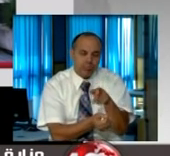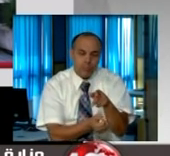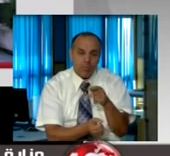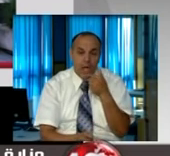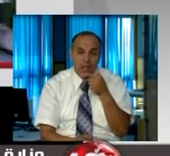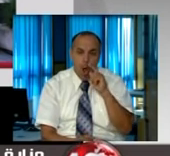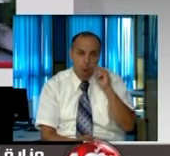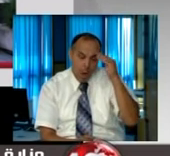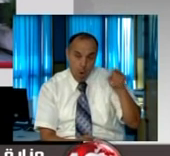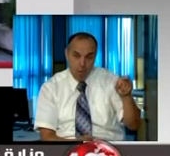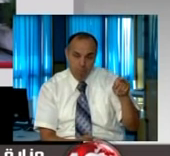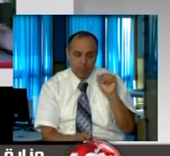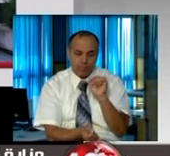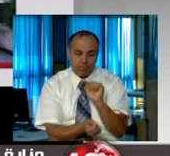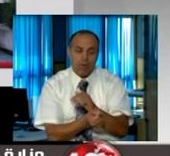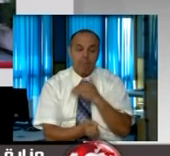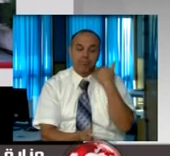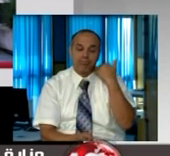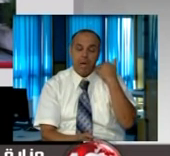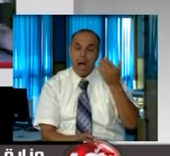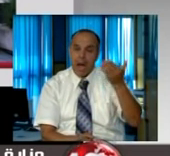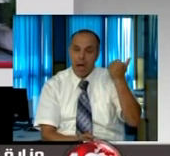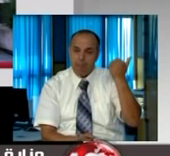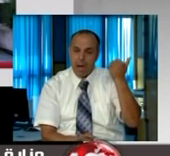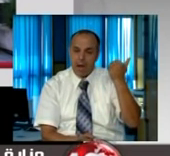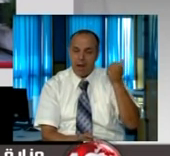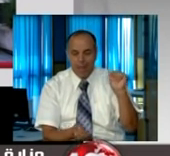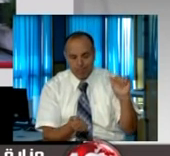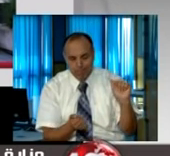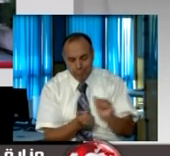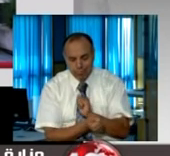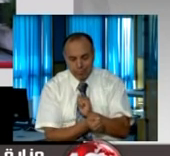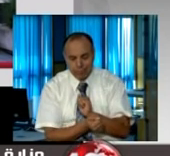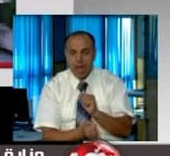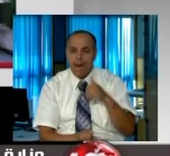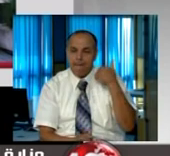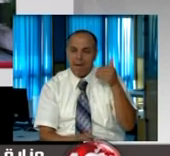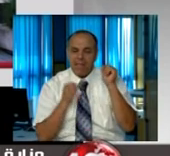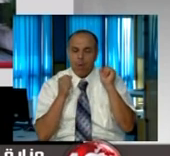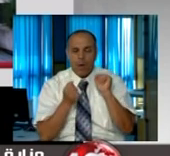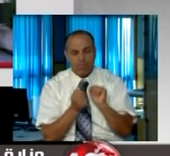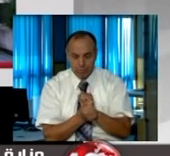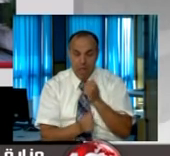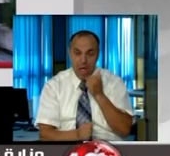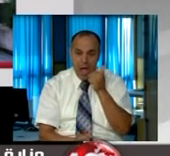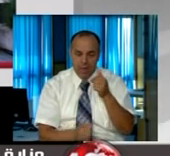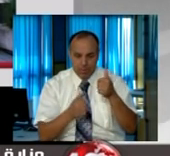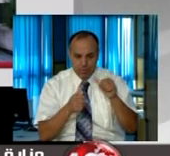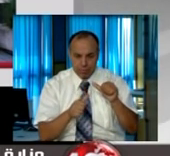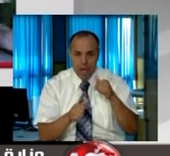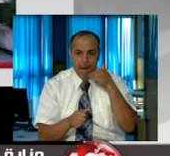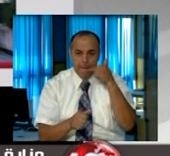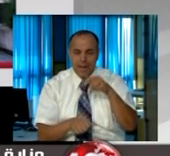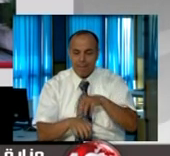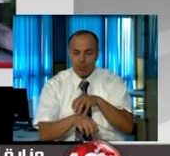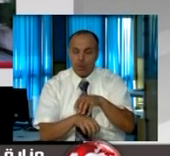أن صابر الرجوبي حكم عليه بالإعدام قبل أن يتمتع بالعفو التشريعي العام بعد الثورة، ويتم تعيينه للعمل في